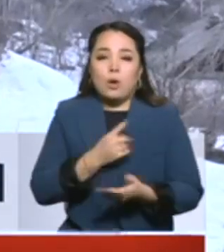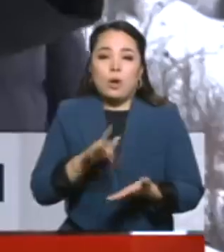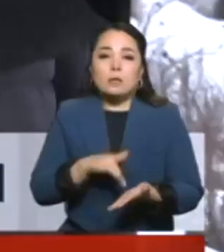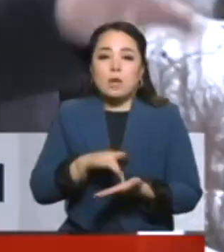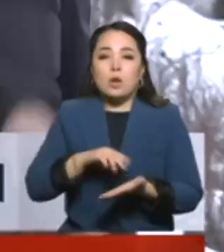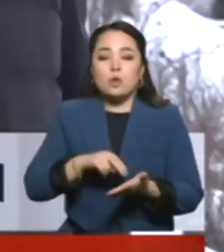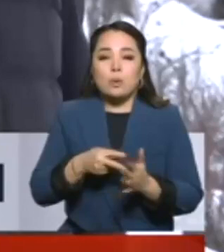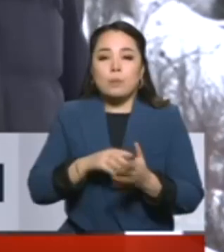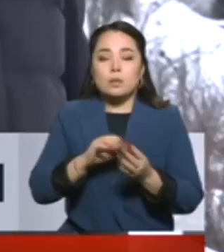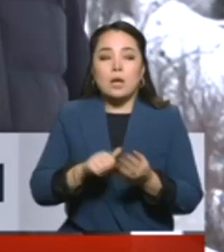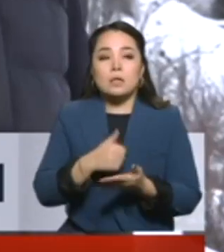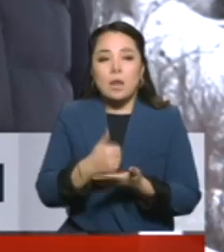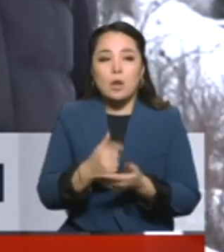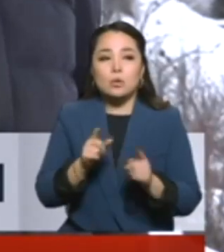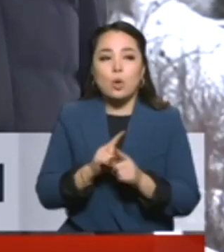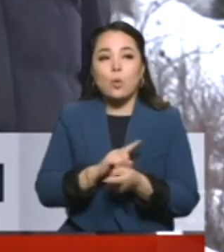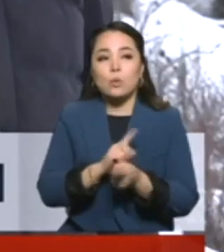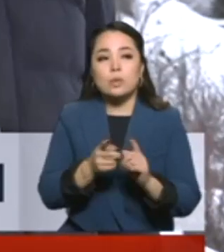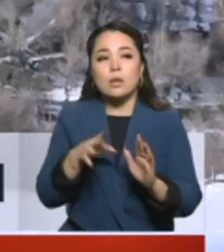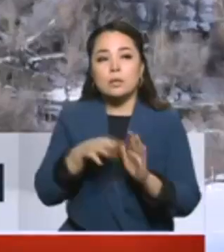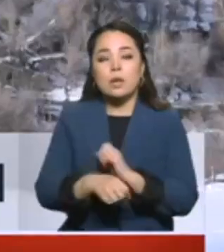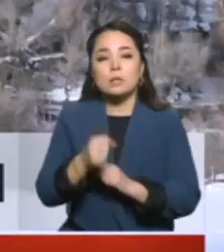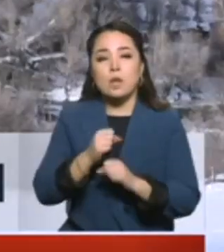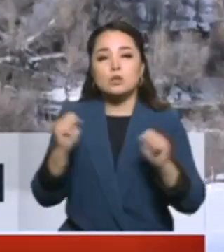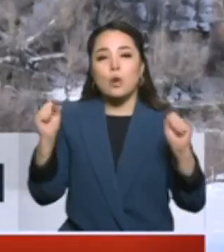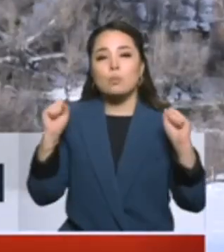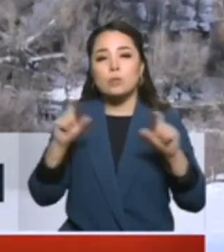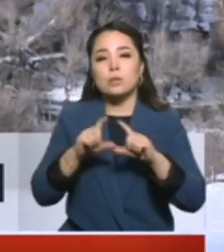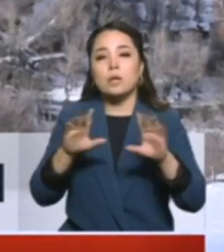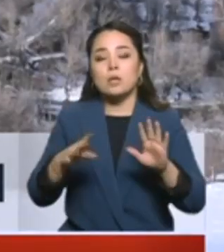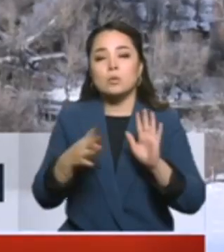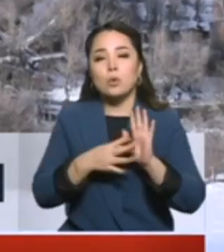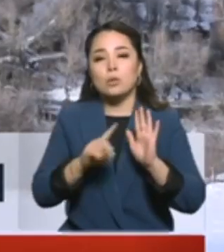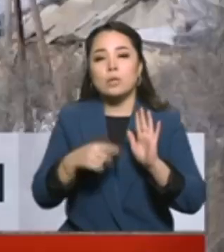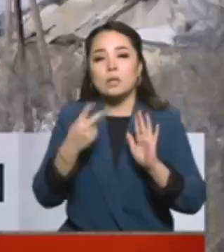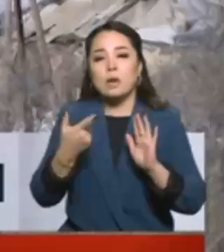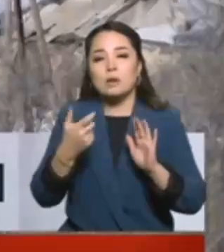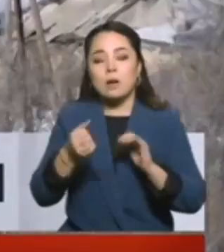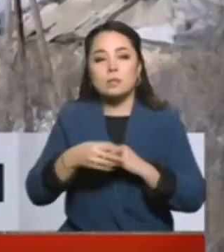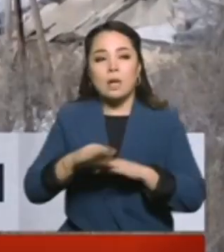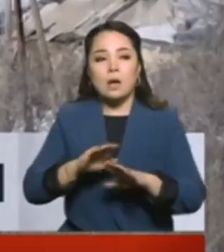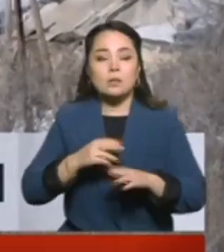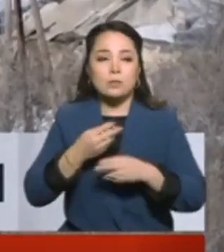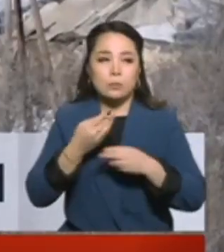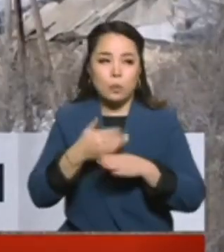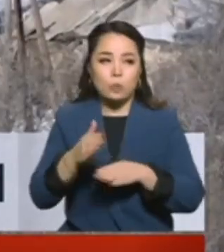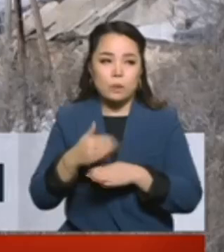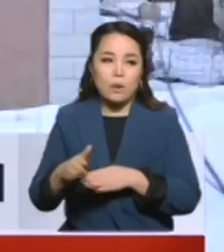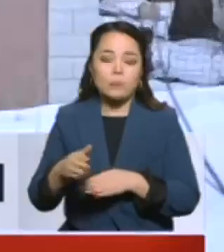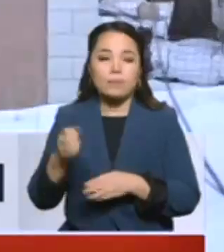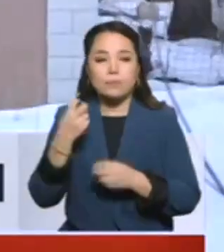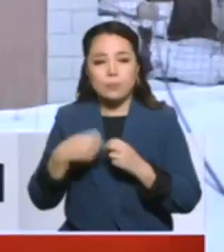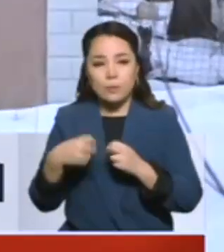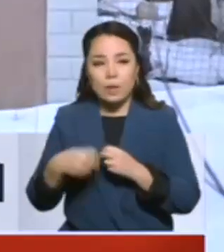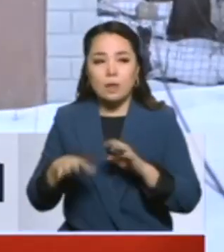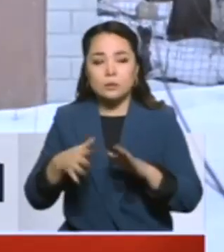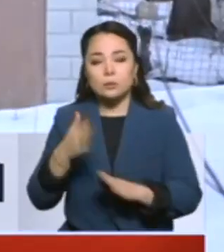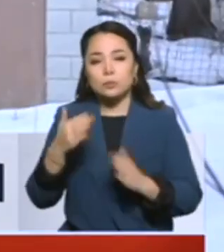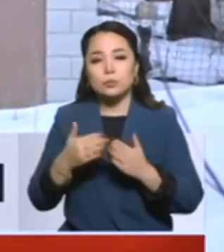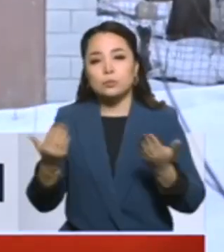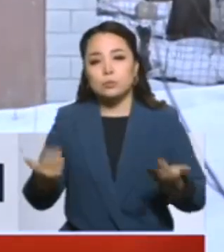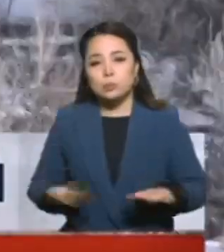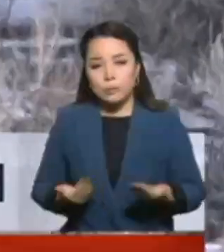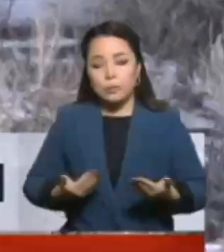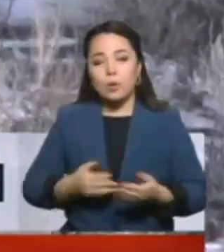baş şosparına özgertüler engizilip, sport keşenin salıva 9-2 gektar jer telimi bölündü. Ol jerde apatı dep tanılgan köp qabatlı üyler